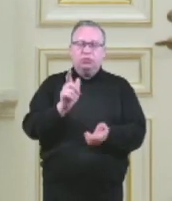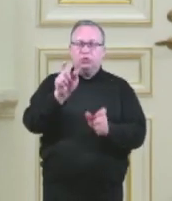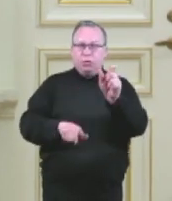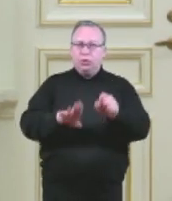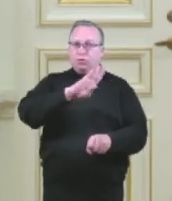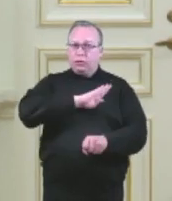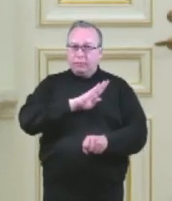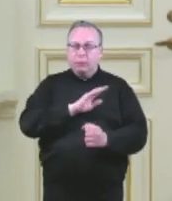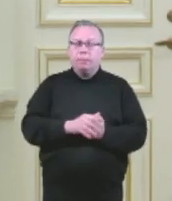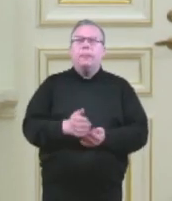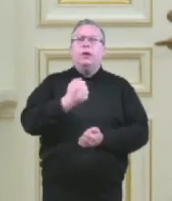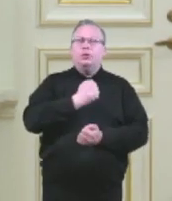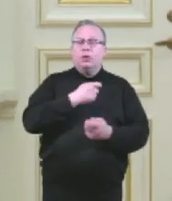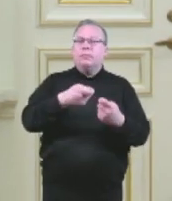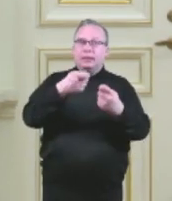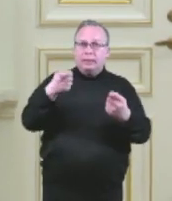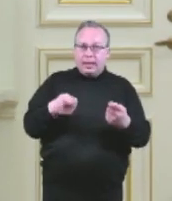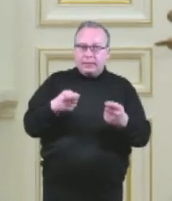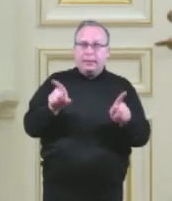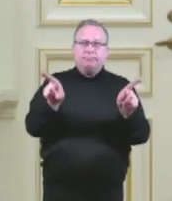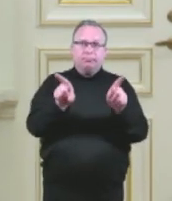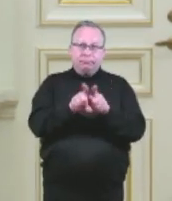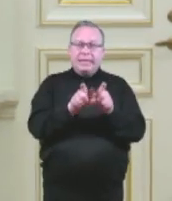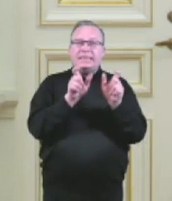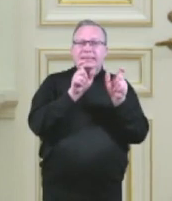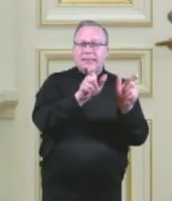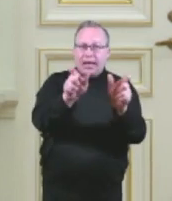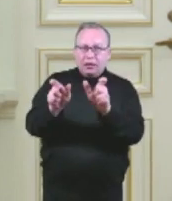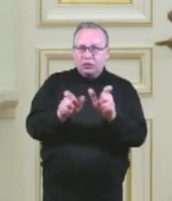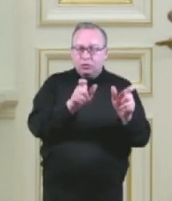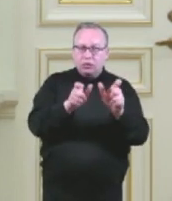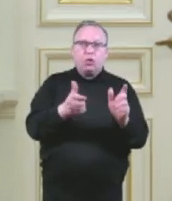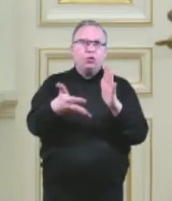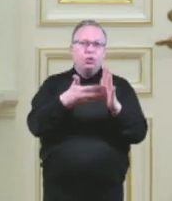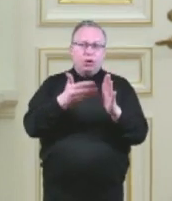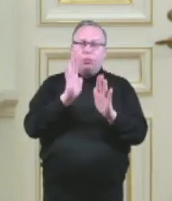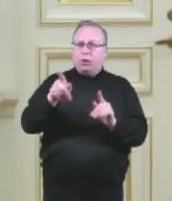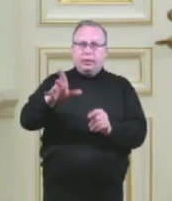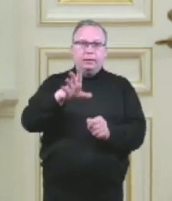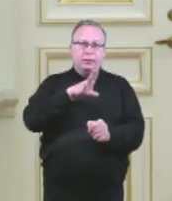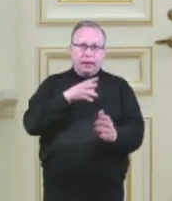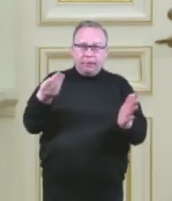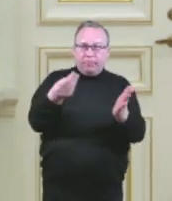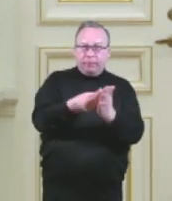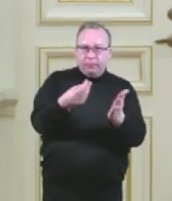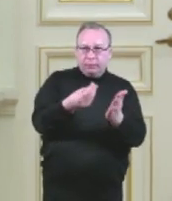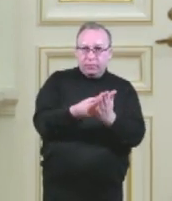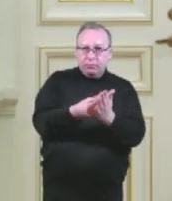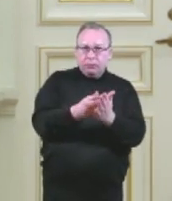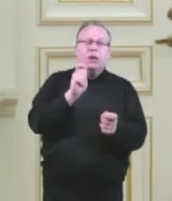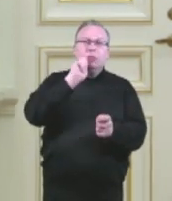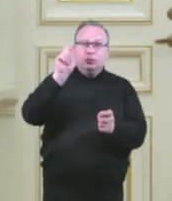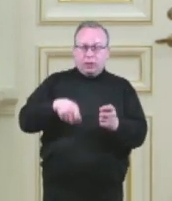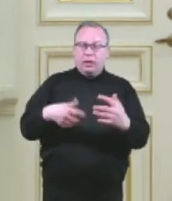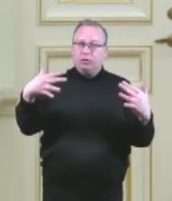pat turime tęsti spaudimą agresoriui sankcijomis tol, kol jis nebegalės finansuoti kraujo liejimo